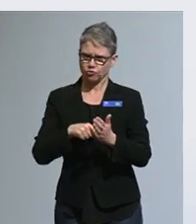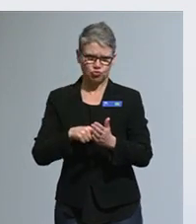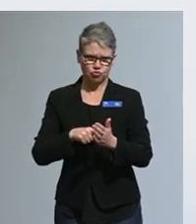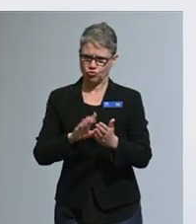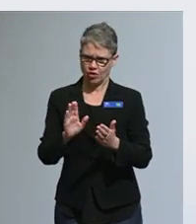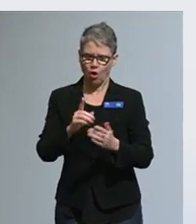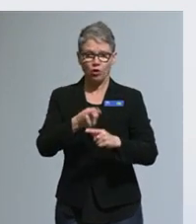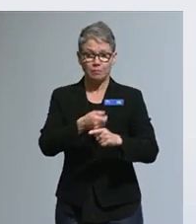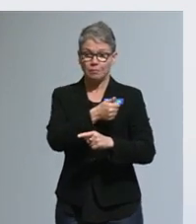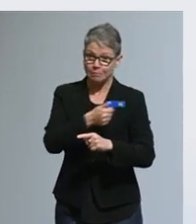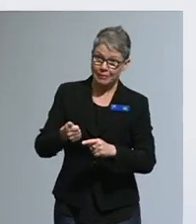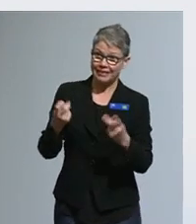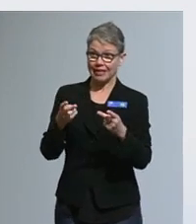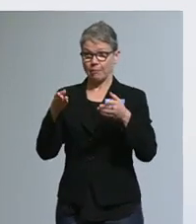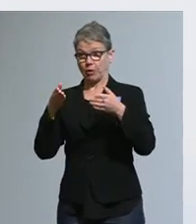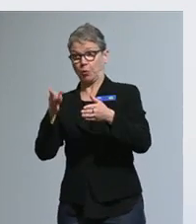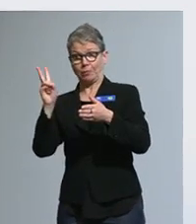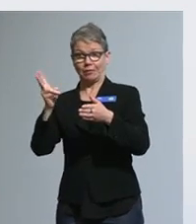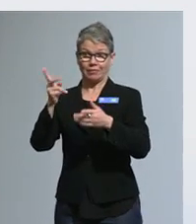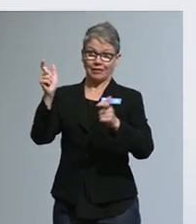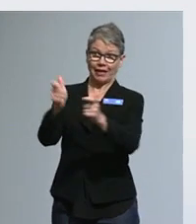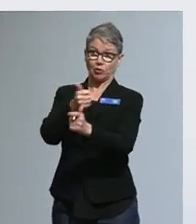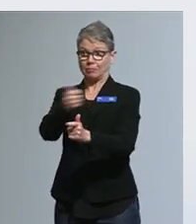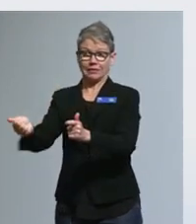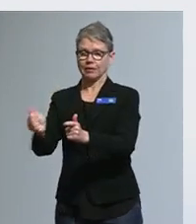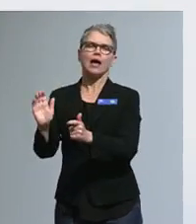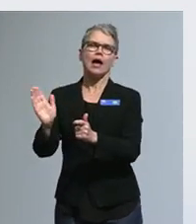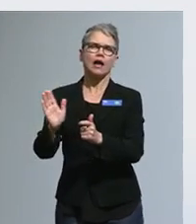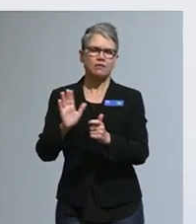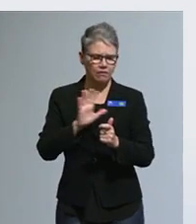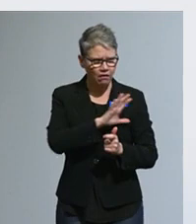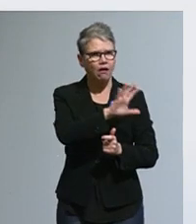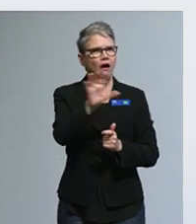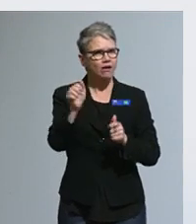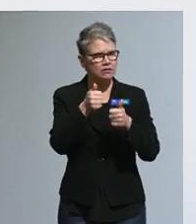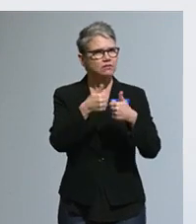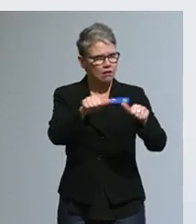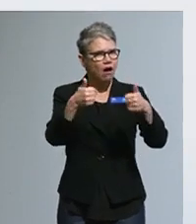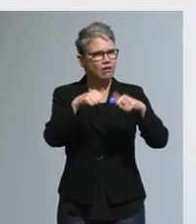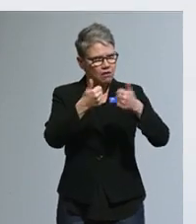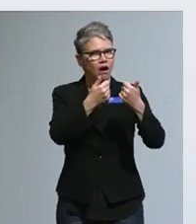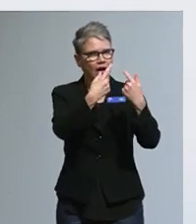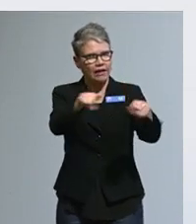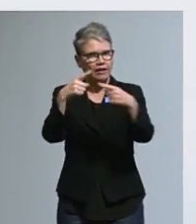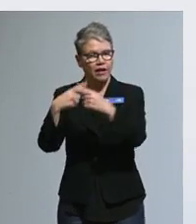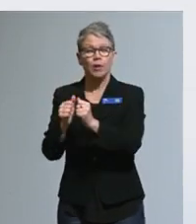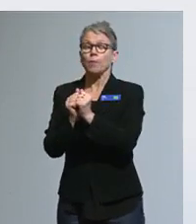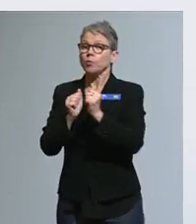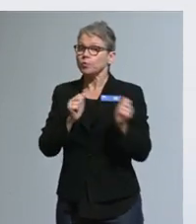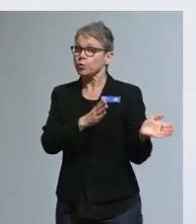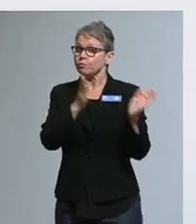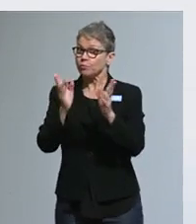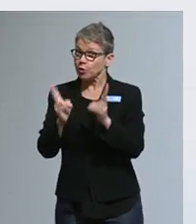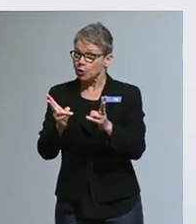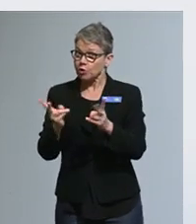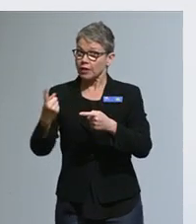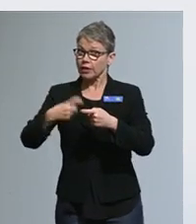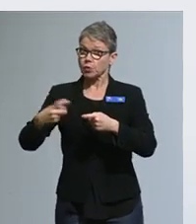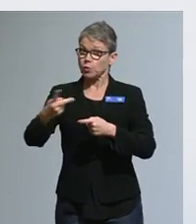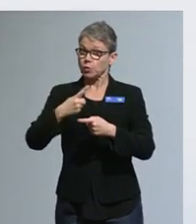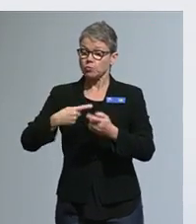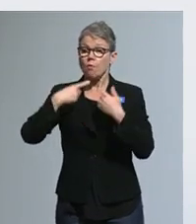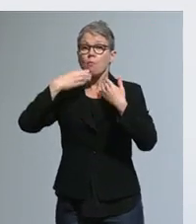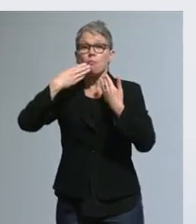jonkun tyyppisille järjestöille ja yhdistyksille tämä. Mutta sitten on se kysymys näistä myöntämiskriteereistä.